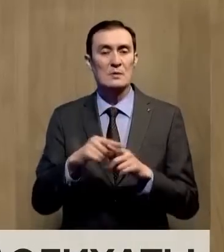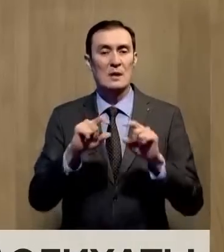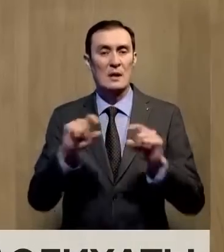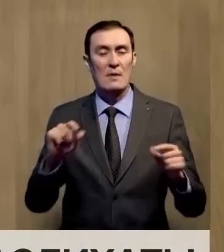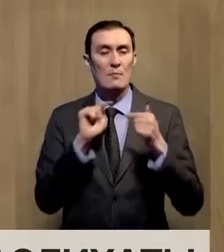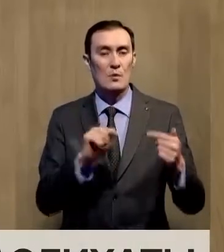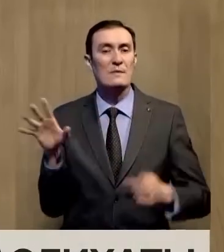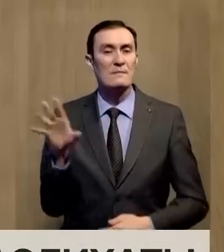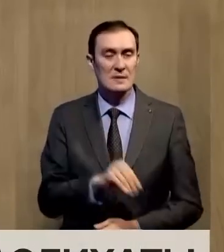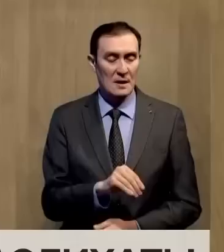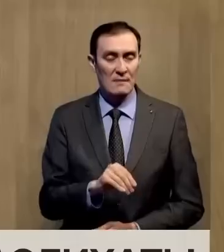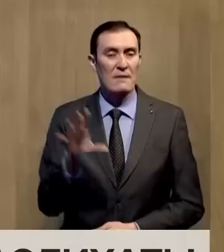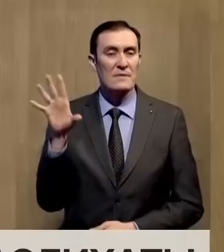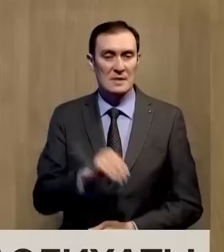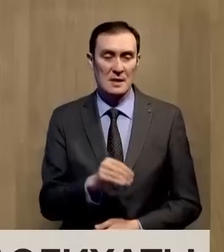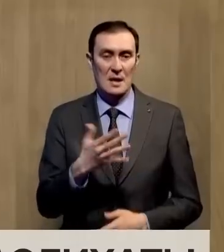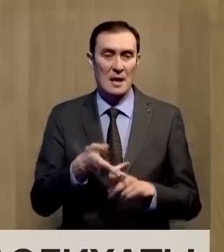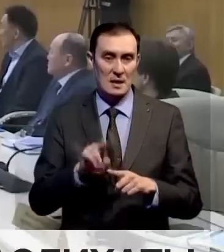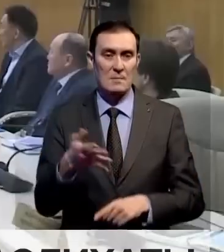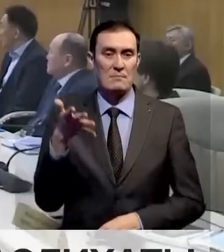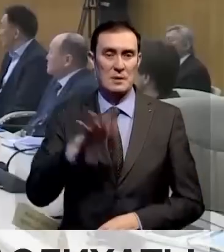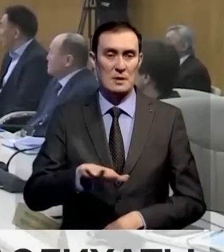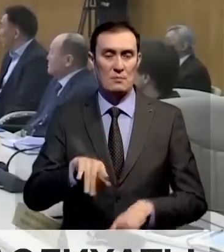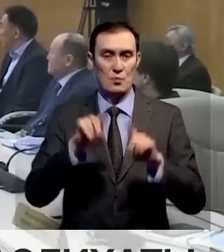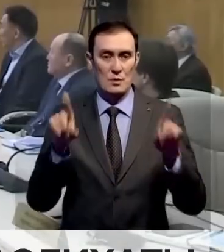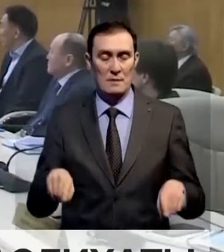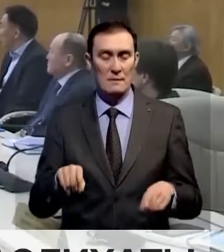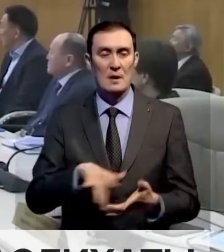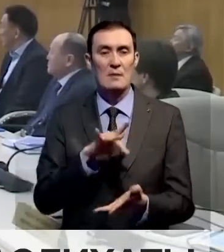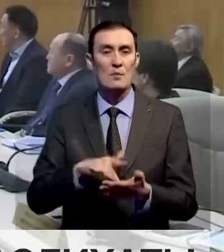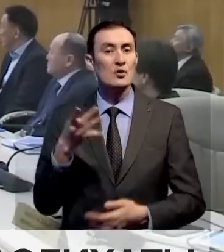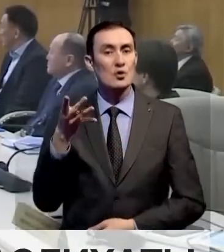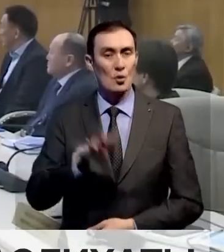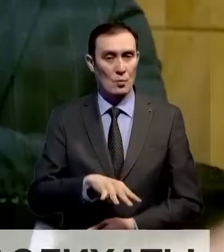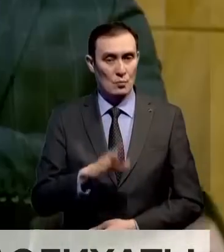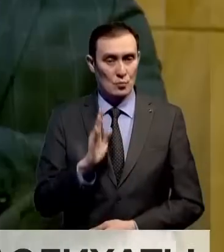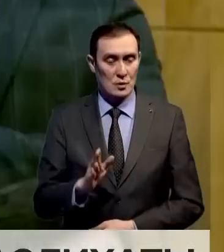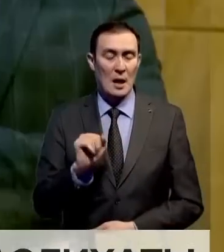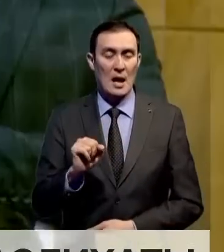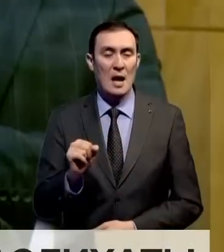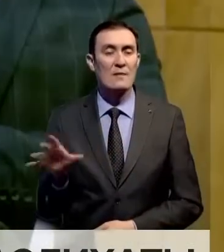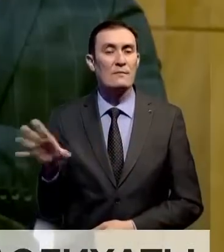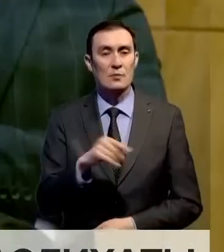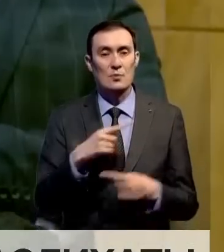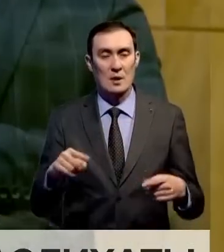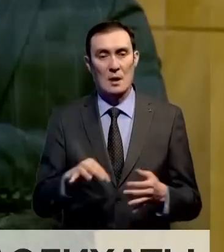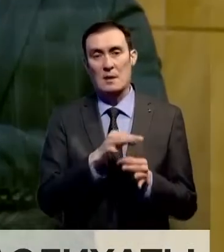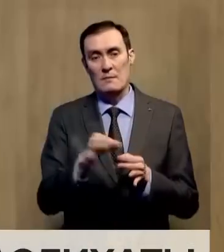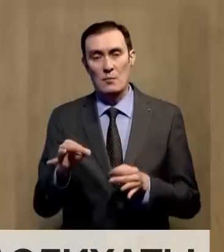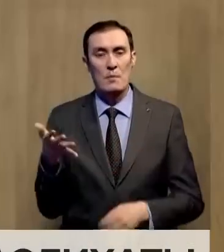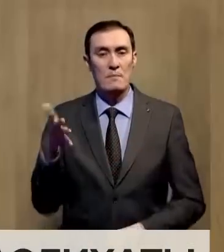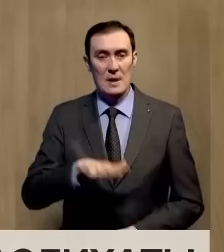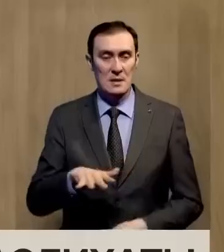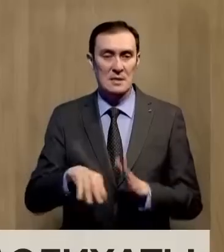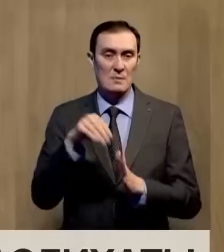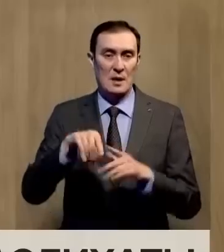будет присутствовать во всех 5 избирательных бюллетенях. В мегаполисах по 4, а во всех остальных регионах по 5